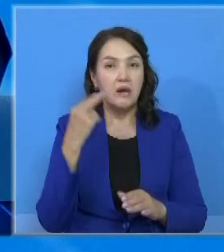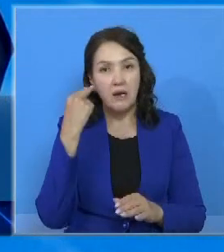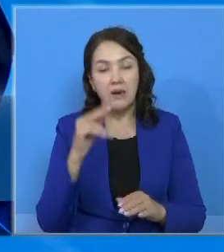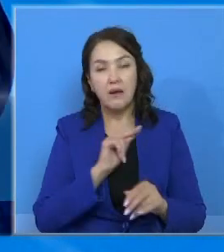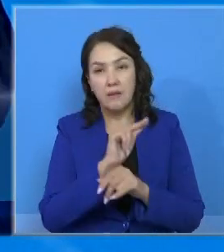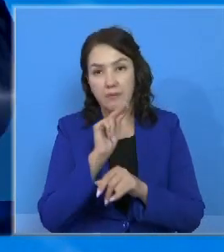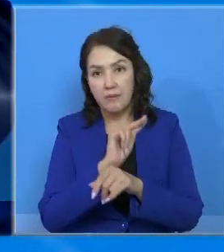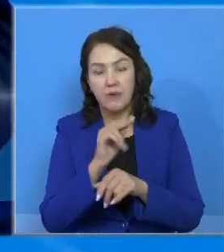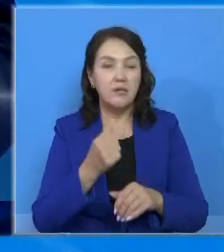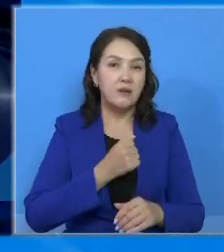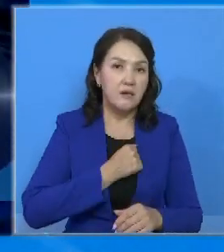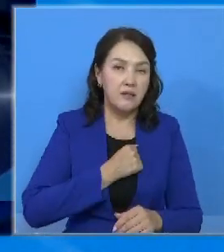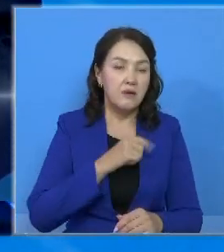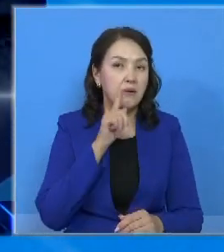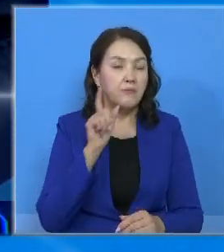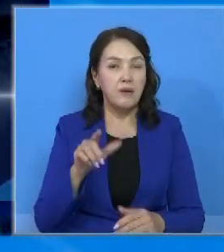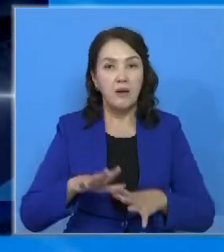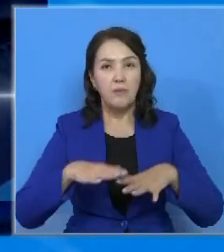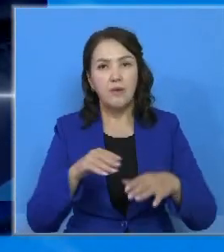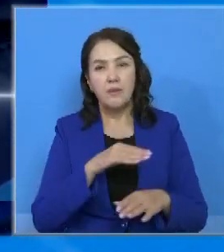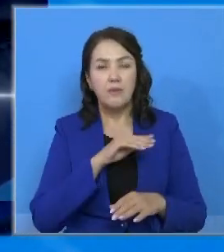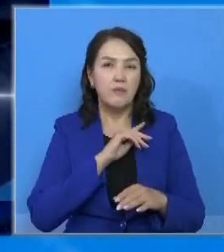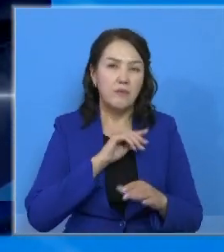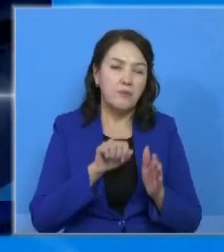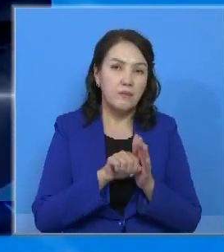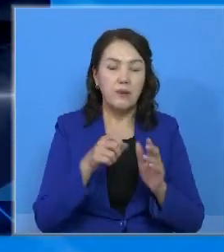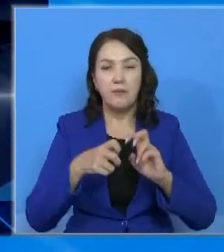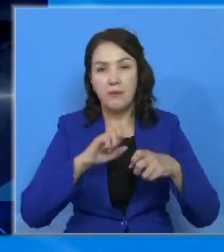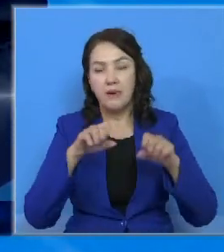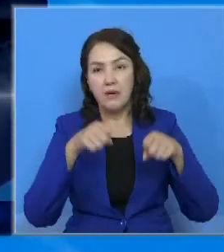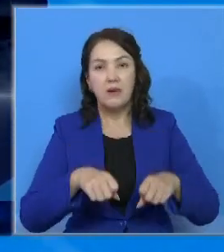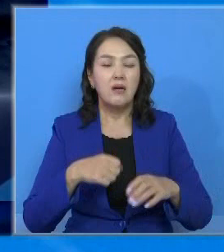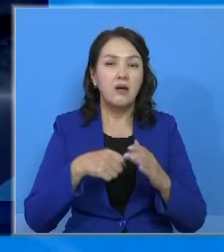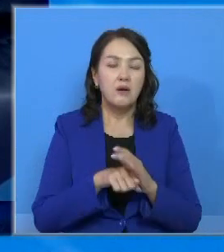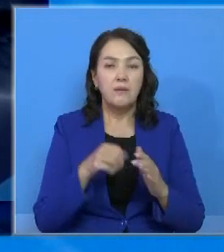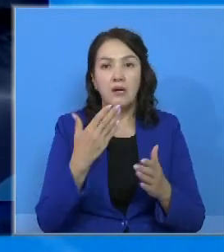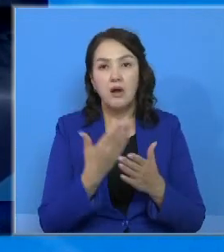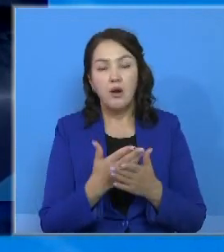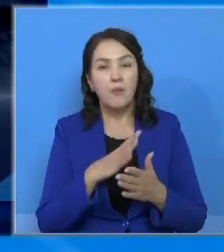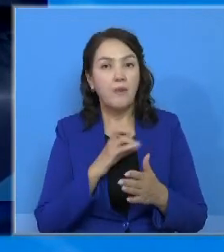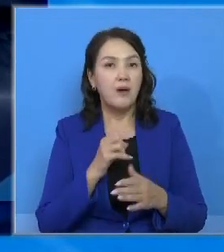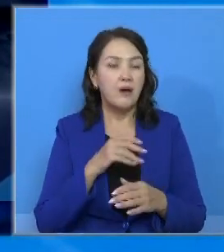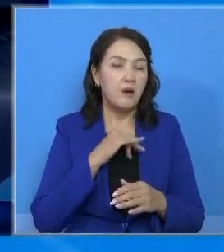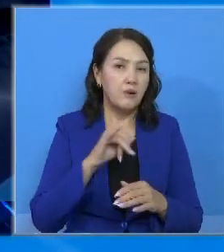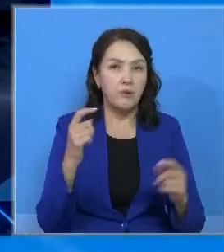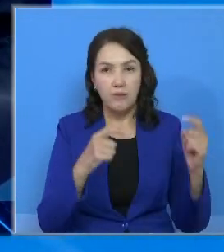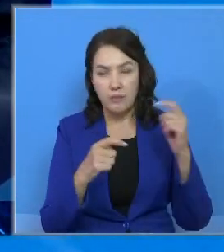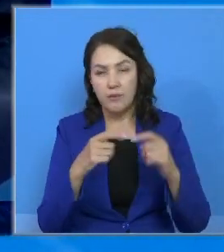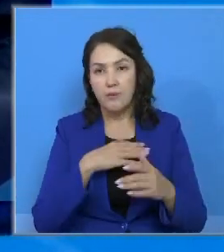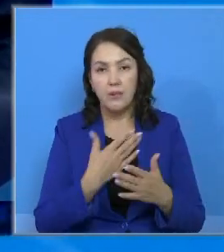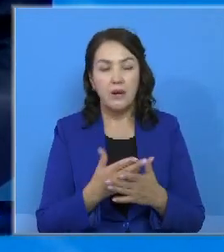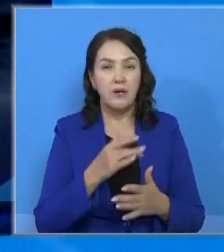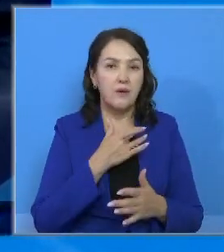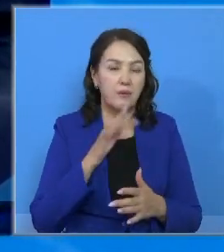обучения. К сожалению, среди молодежи все больше суицидов, преступлений, правонарушений, насилия, шантажа, угроз, оскорблений друг друга.